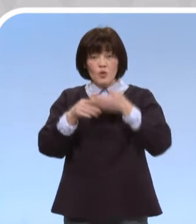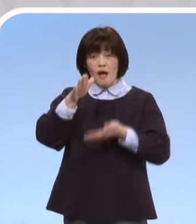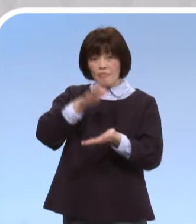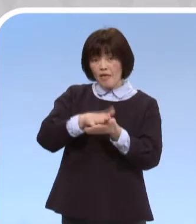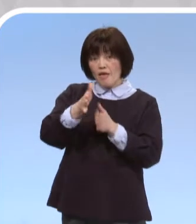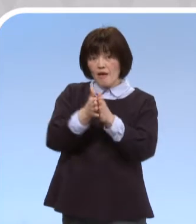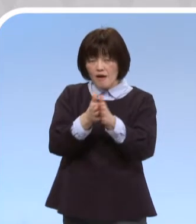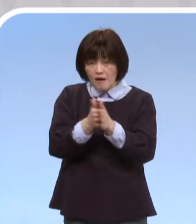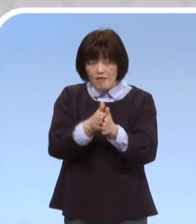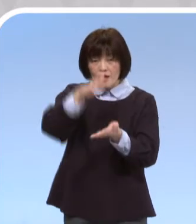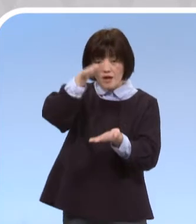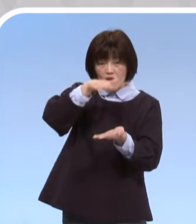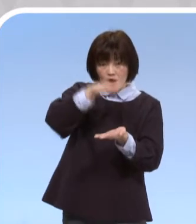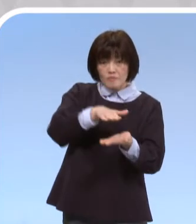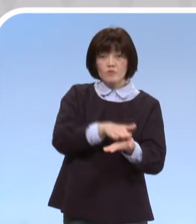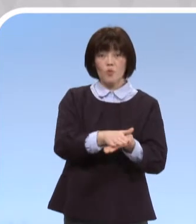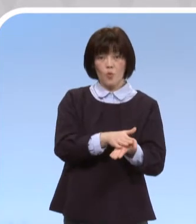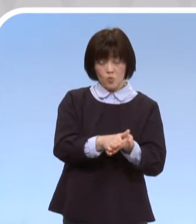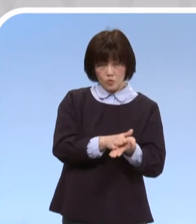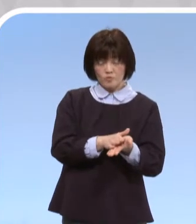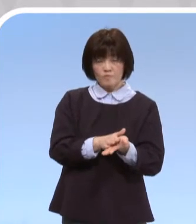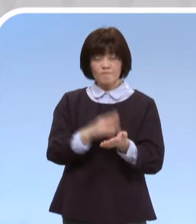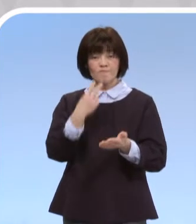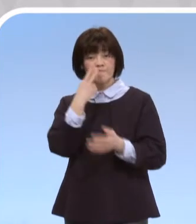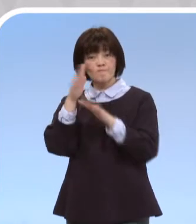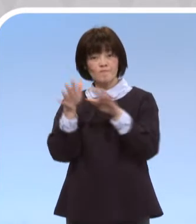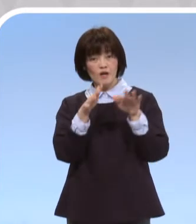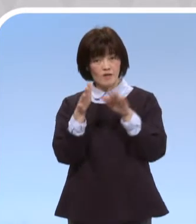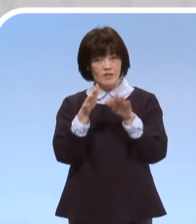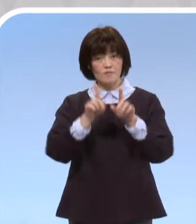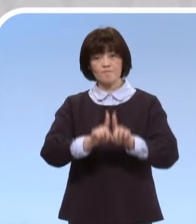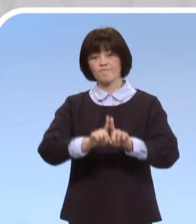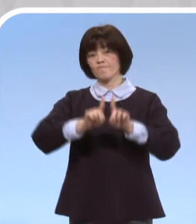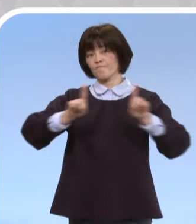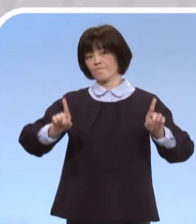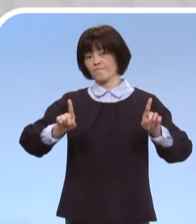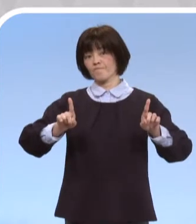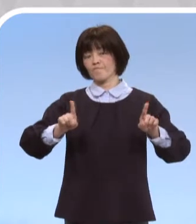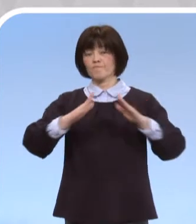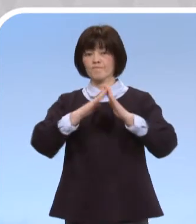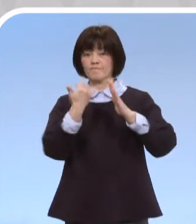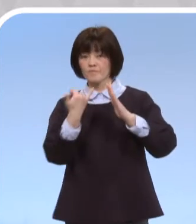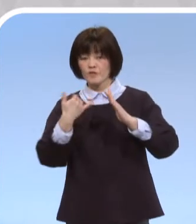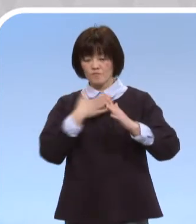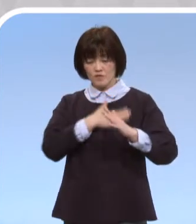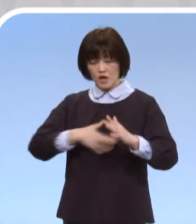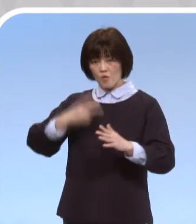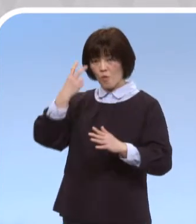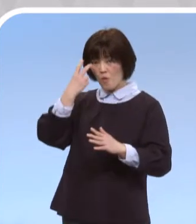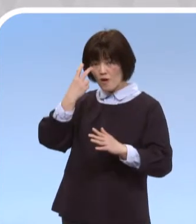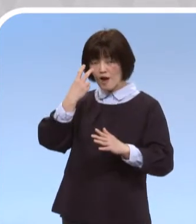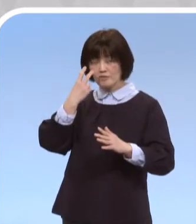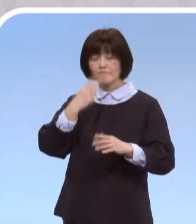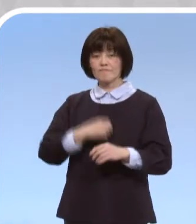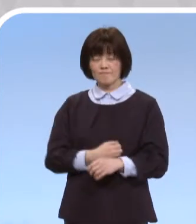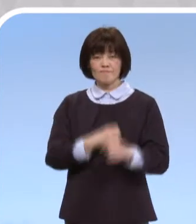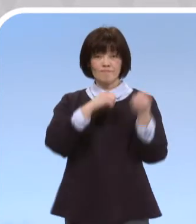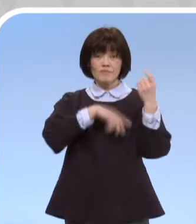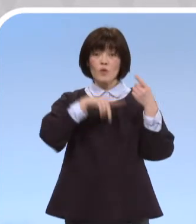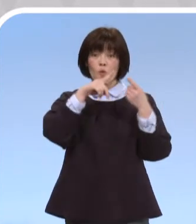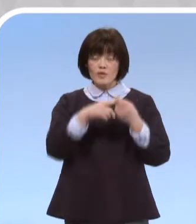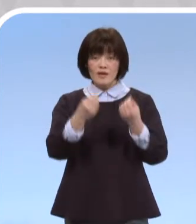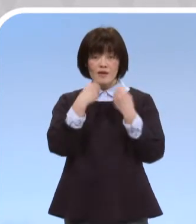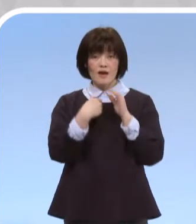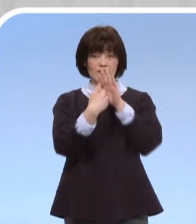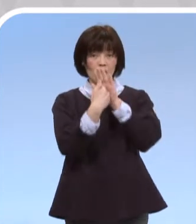消毒、換気、人と人との距離の確保、家族の健康管理など基本的